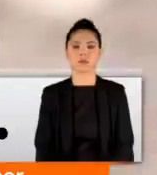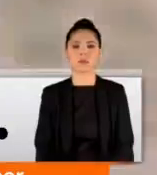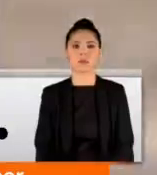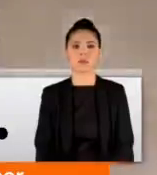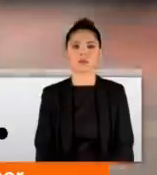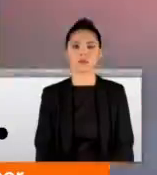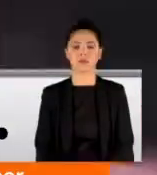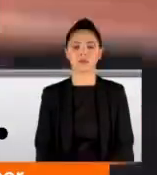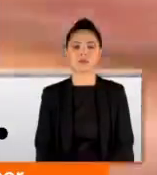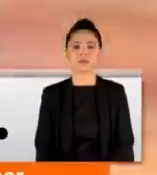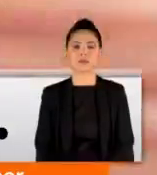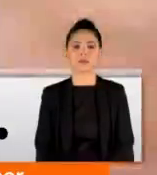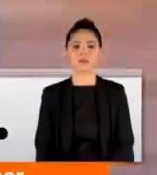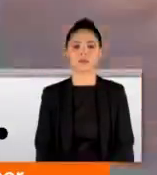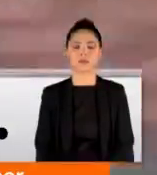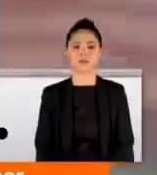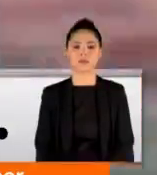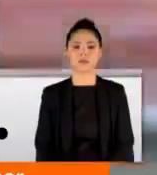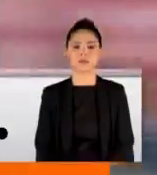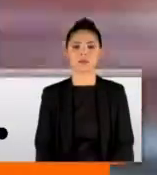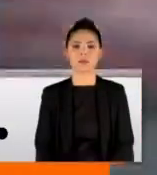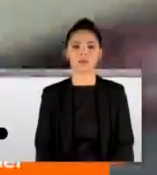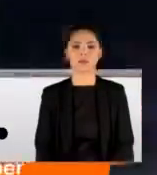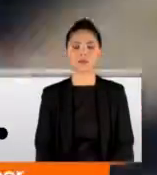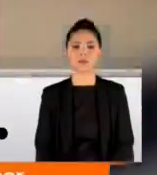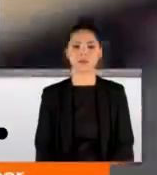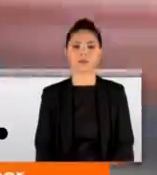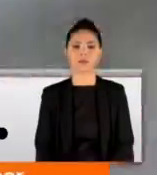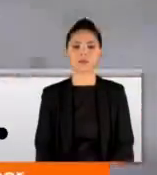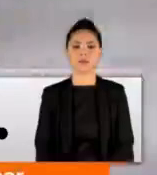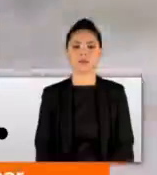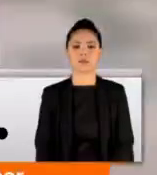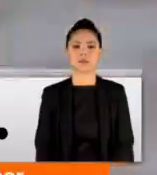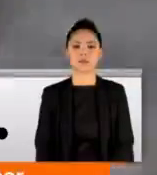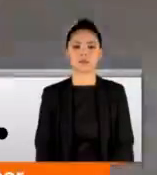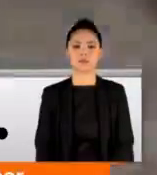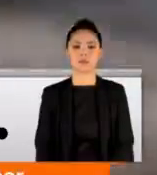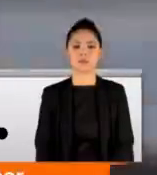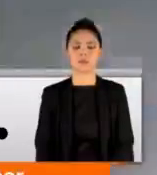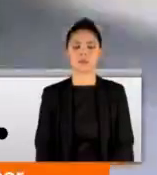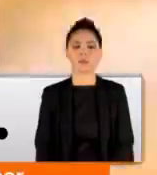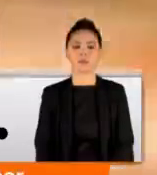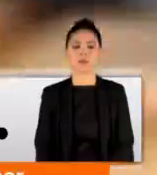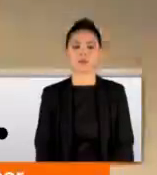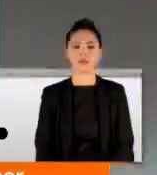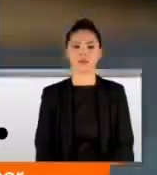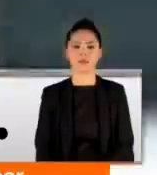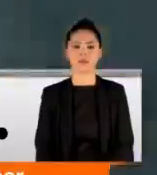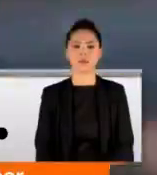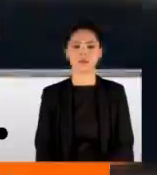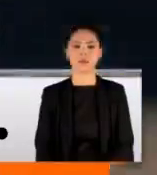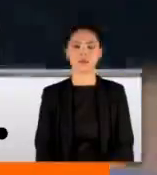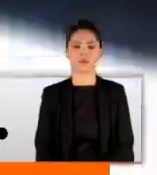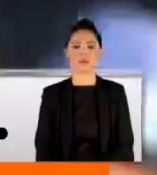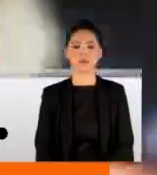etme, tamam. Gel, tamam. Tamam dayı. Tamam Turgut abi. Tamam, iyisin. Sana suyu biz ver dedik. Sana suyu biz ver dedik.